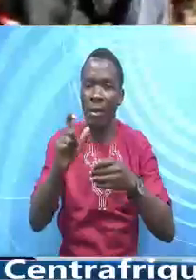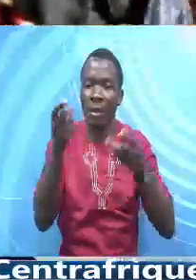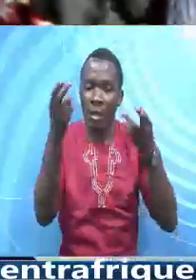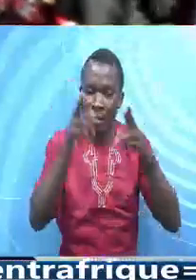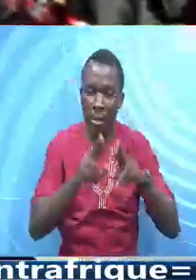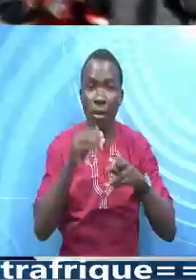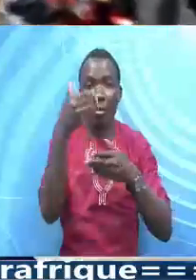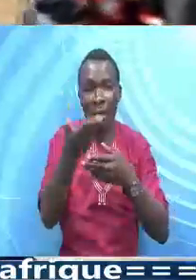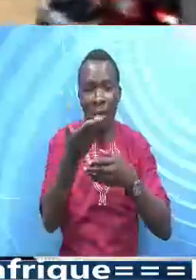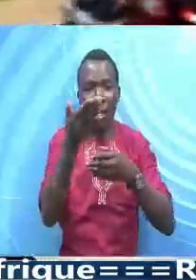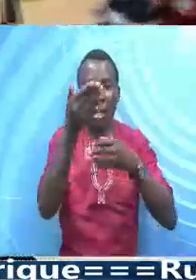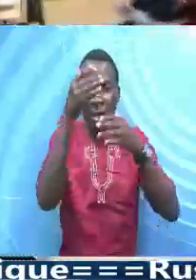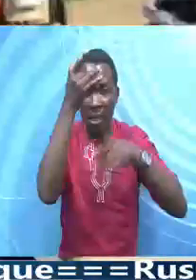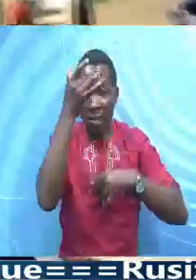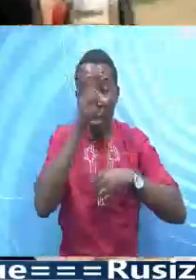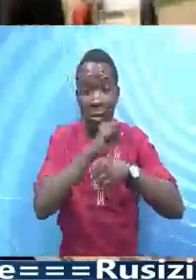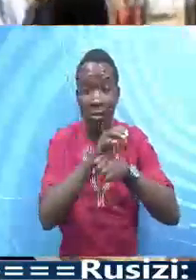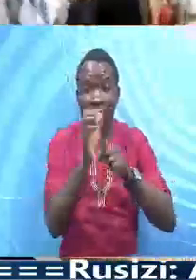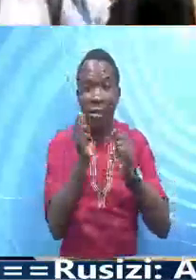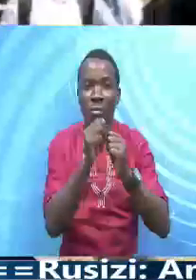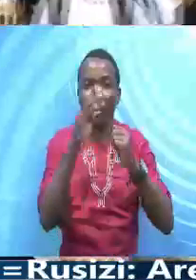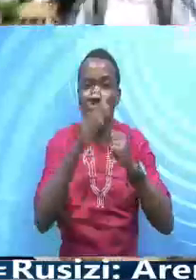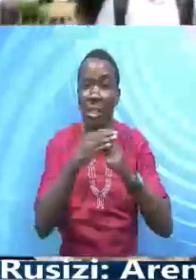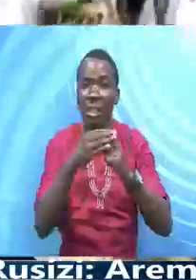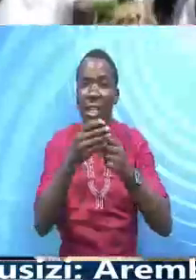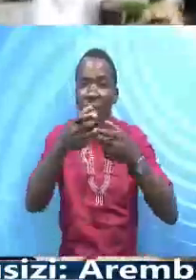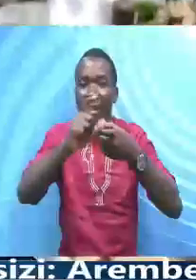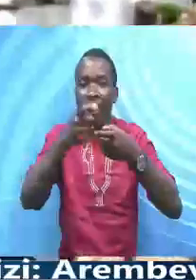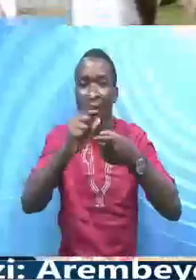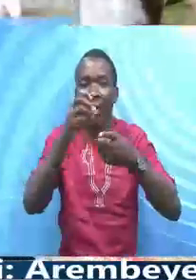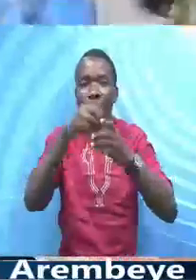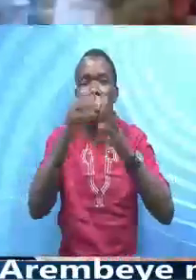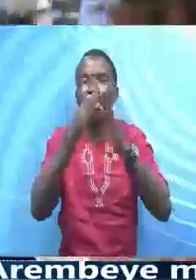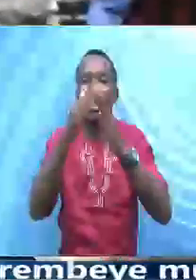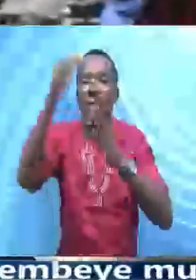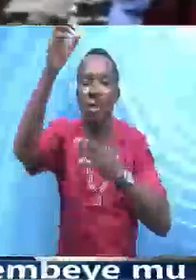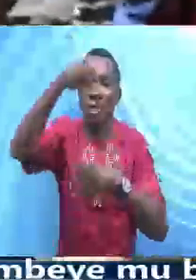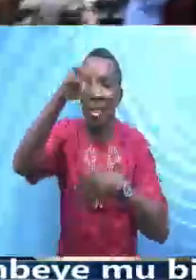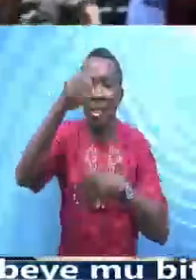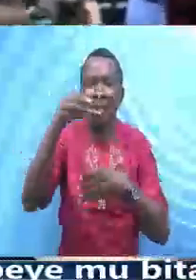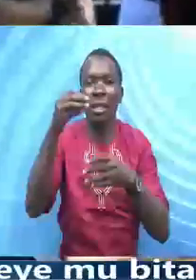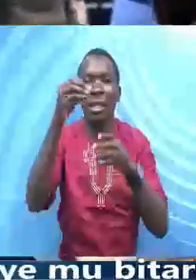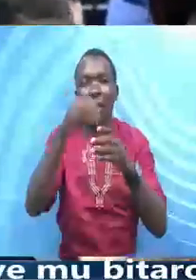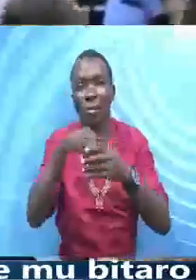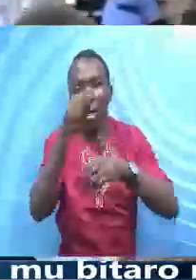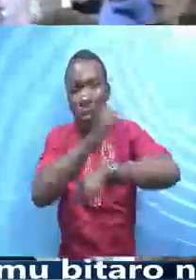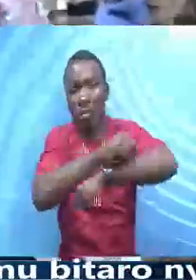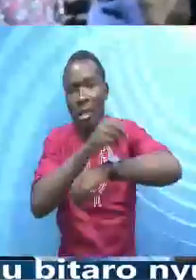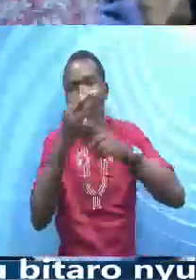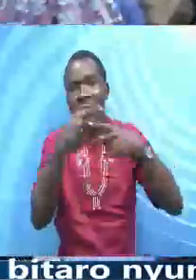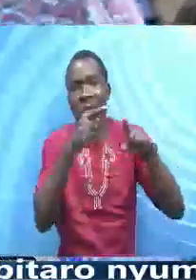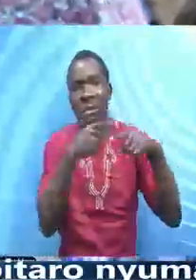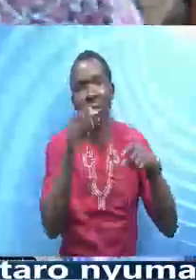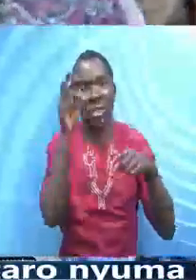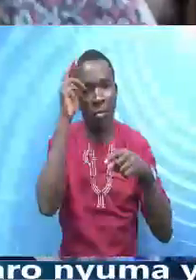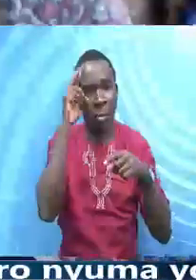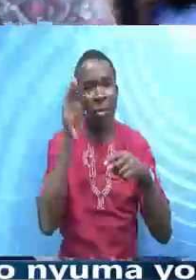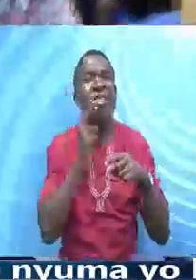COVID-19 gikomeje gusika kitanzitse mu mujyi wa Kigali mu bigo bitandukanye by'amashuri mu karere ka Ruhango. Iyi ni BTN